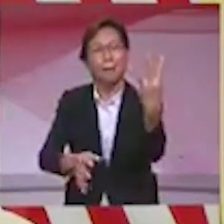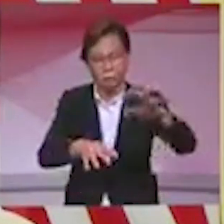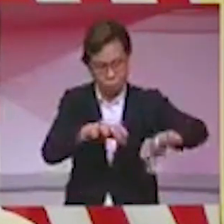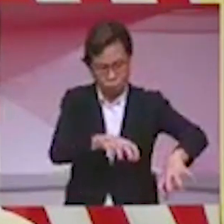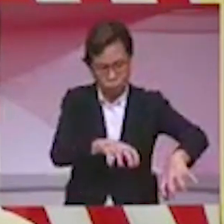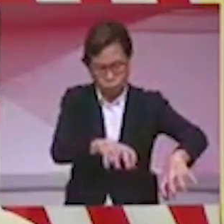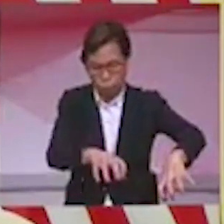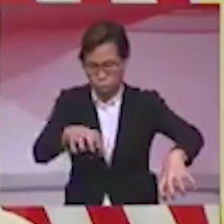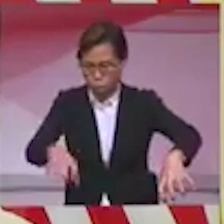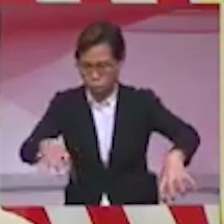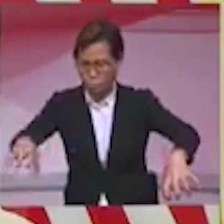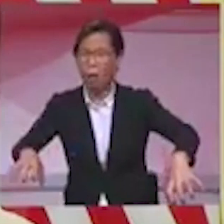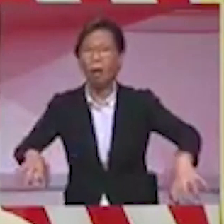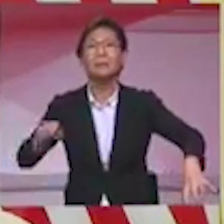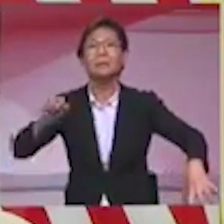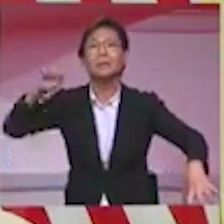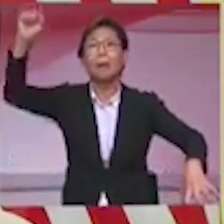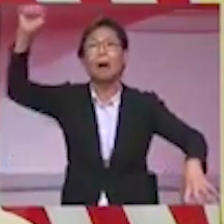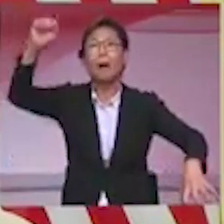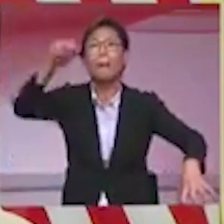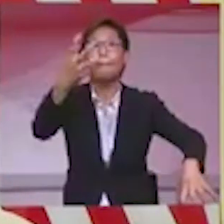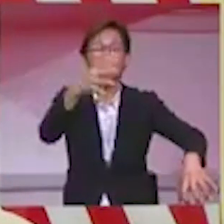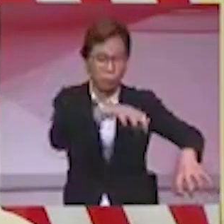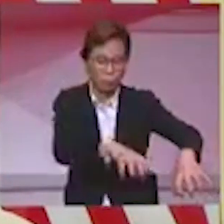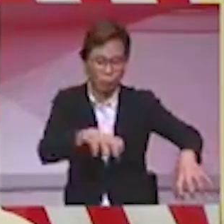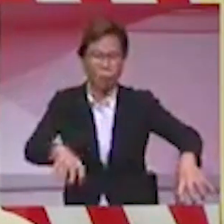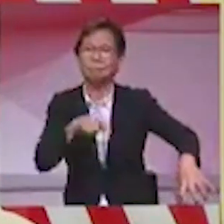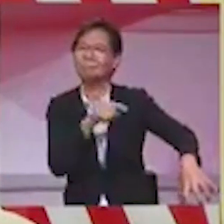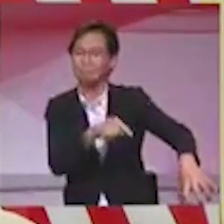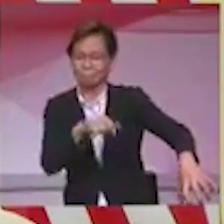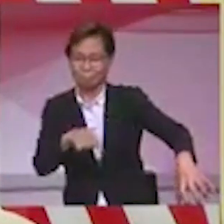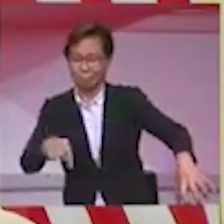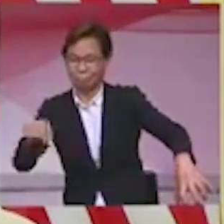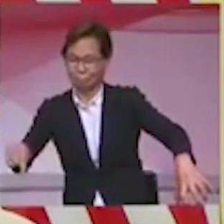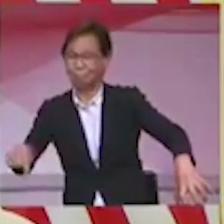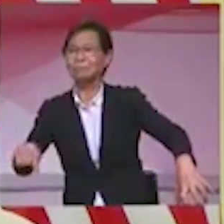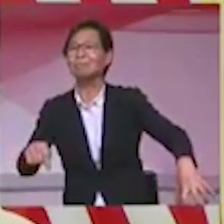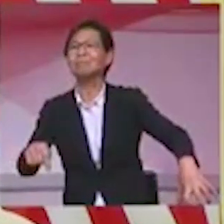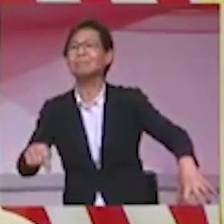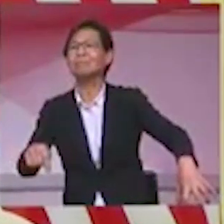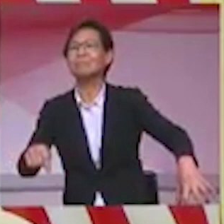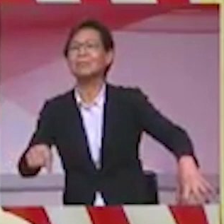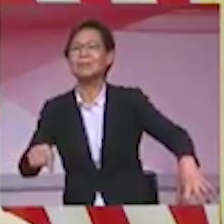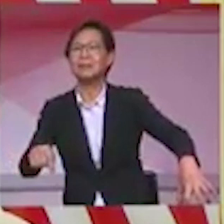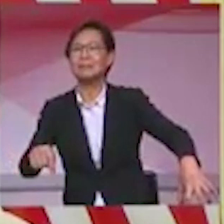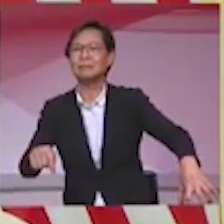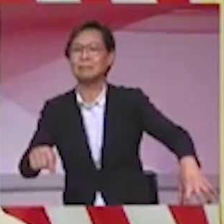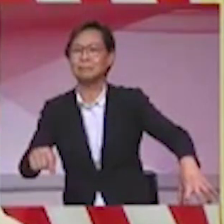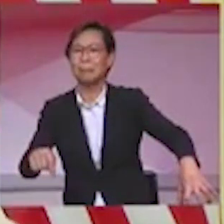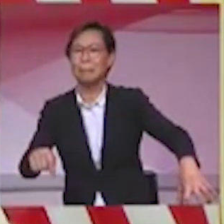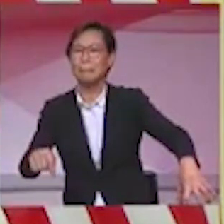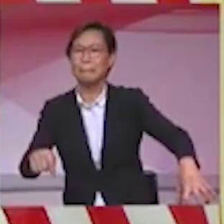di Sabah disiarkan sebagai kawasan yang